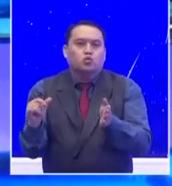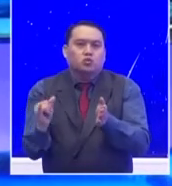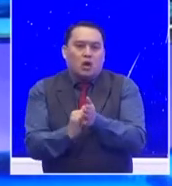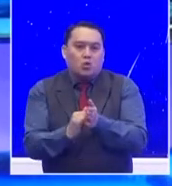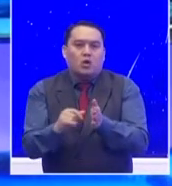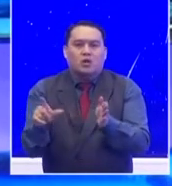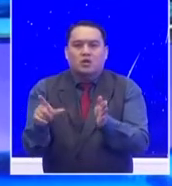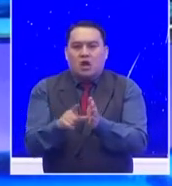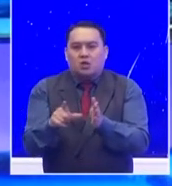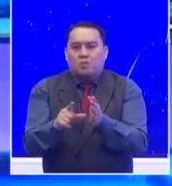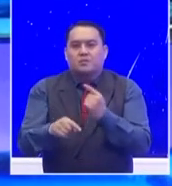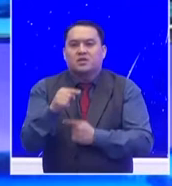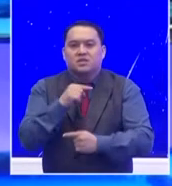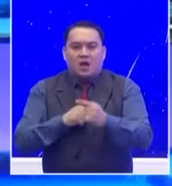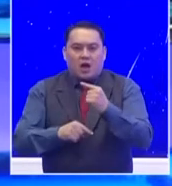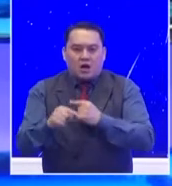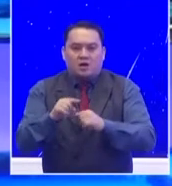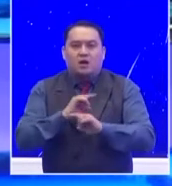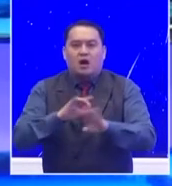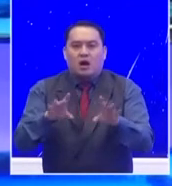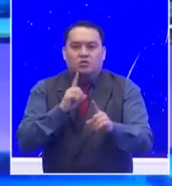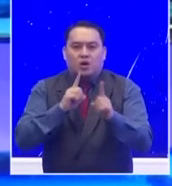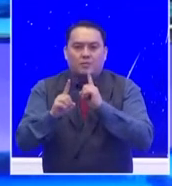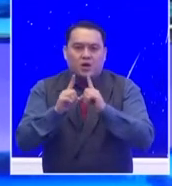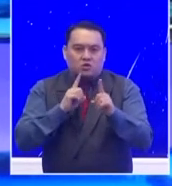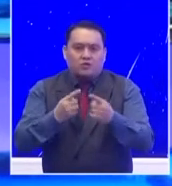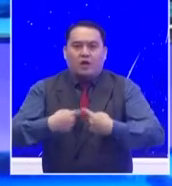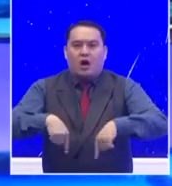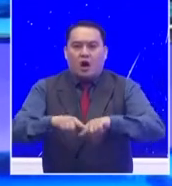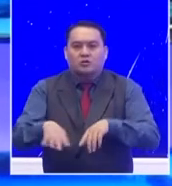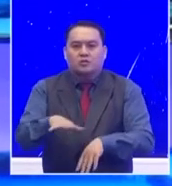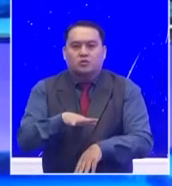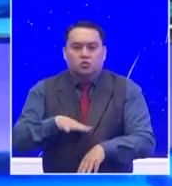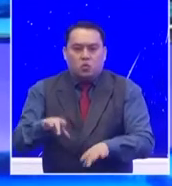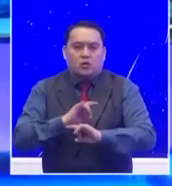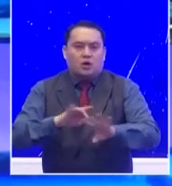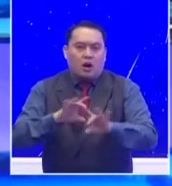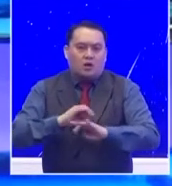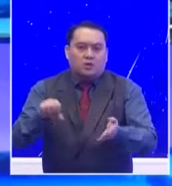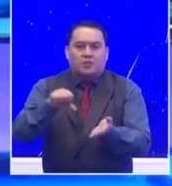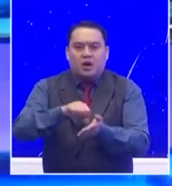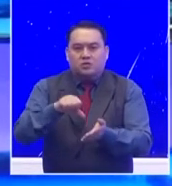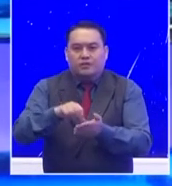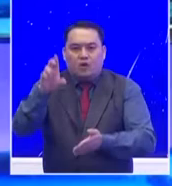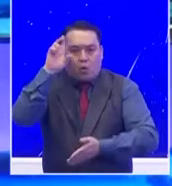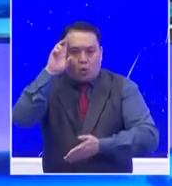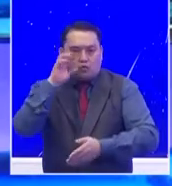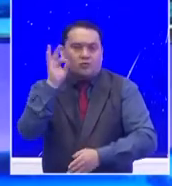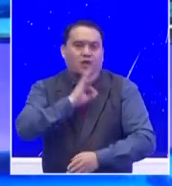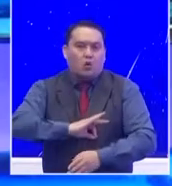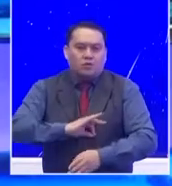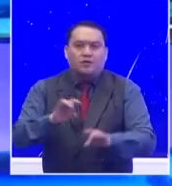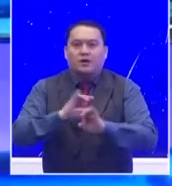налоговых каникул для бизнесменов. Об этом стало известно в ходе брифинга, организованного на площадке ЖТСУ Медиа представителями органов государственных